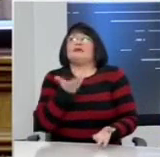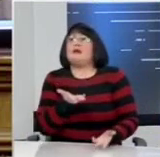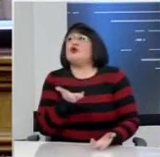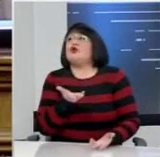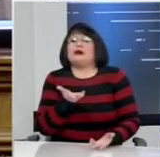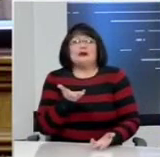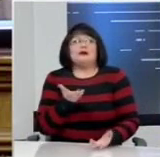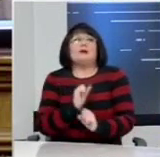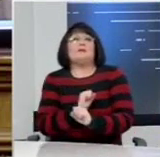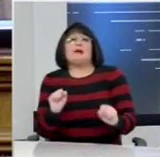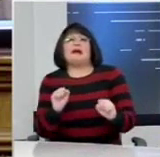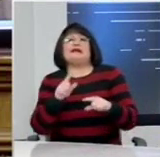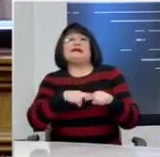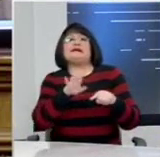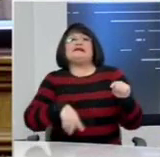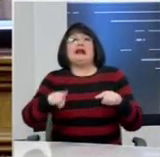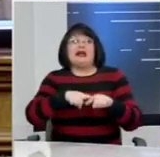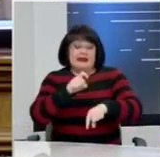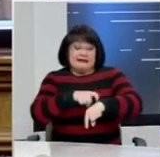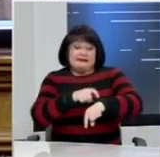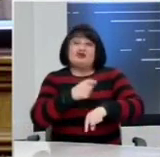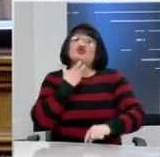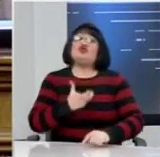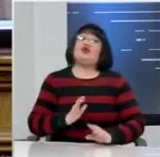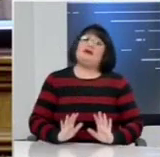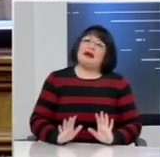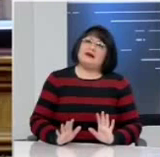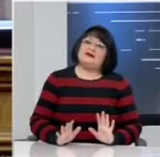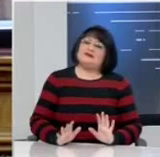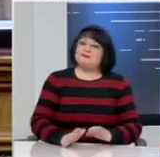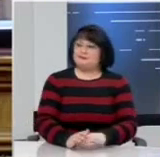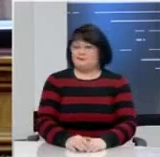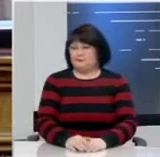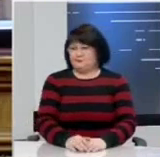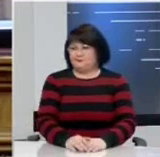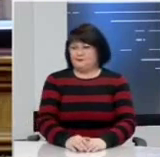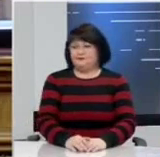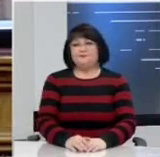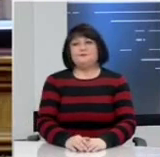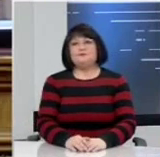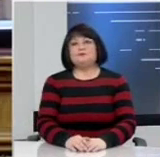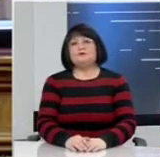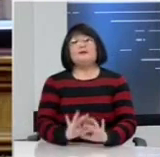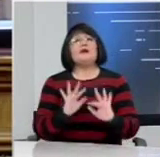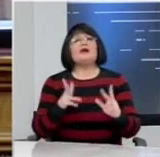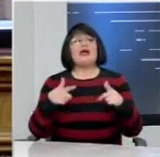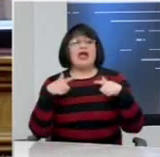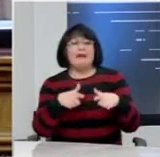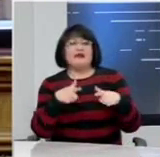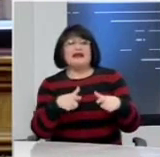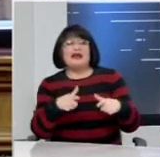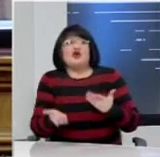Παράγοντα αποσταθεροποίησης της χώρας σε κρίσιμες στιγμές. Πού είναι το επιτελικό κράτος που μας